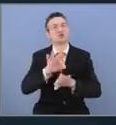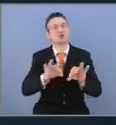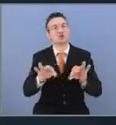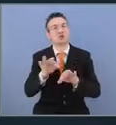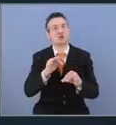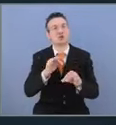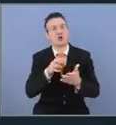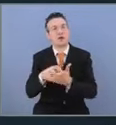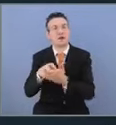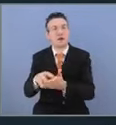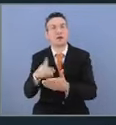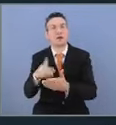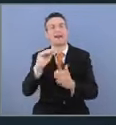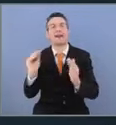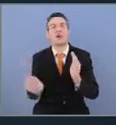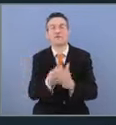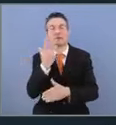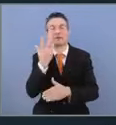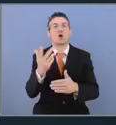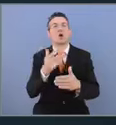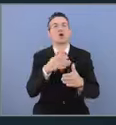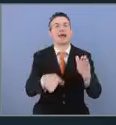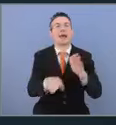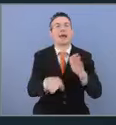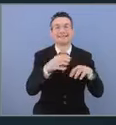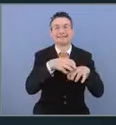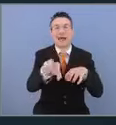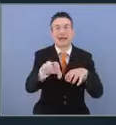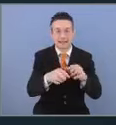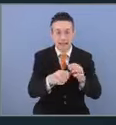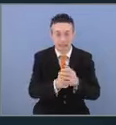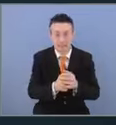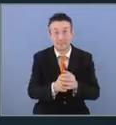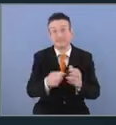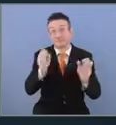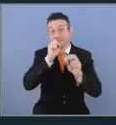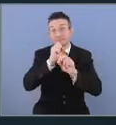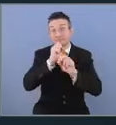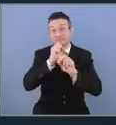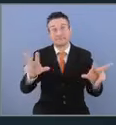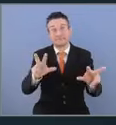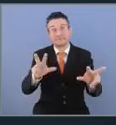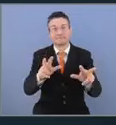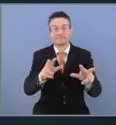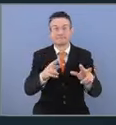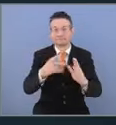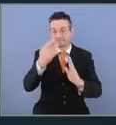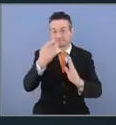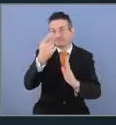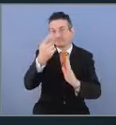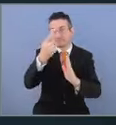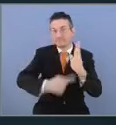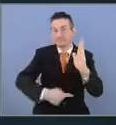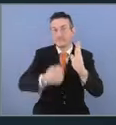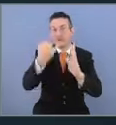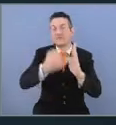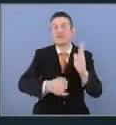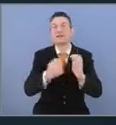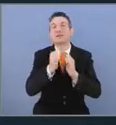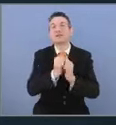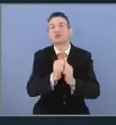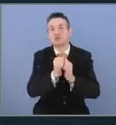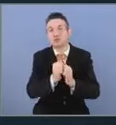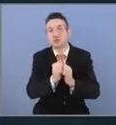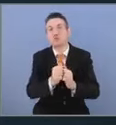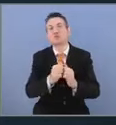sull'innovazione, sulle start-up. Annuncio che faremo tra la fine di giugno e la prima settimana di luglio gli stati